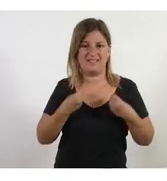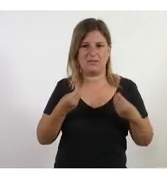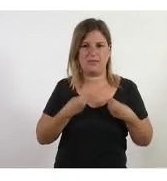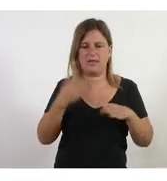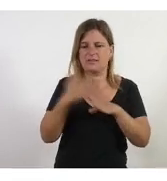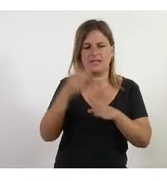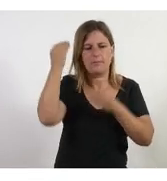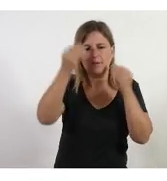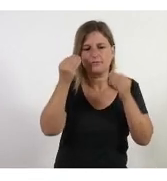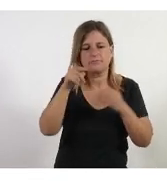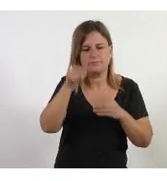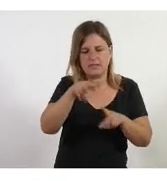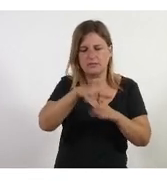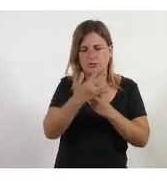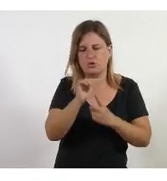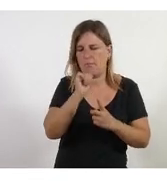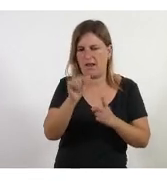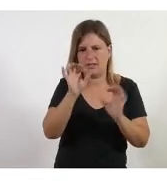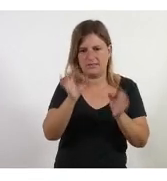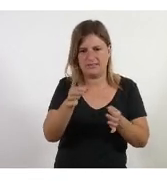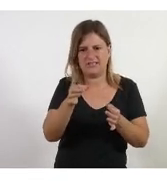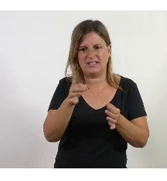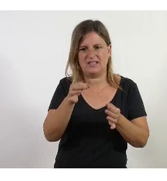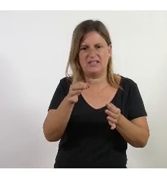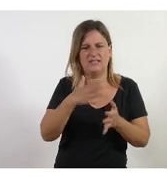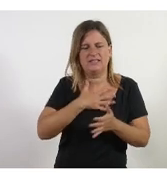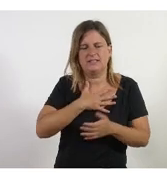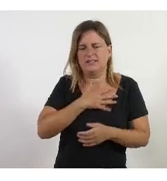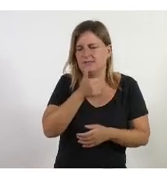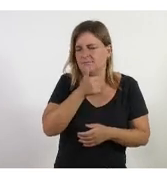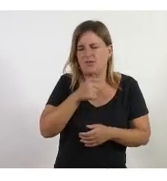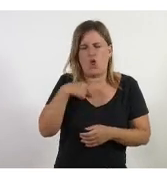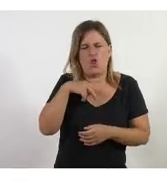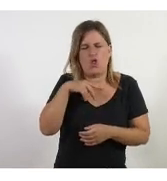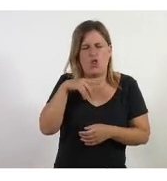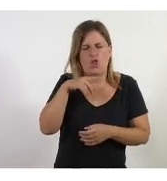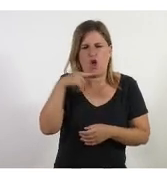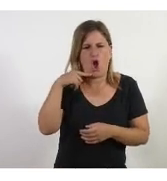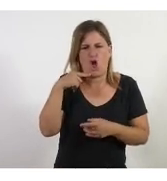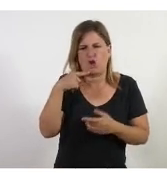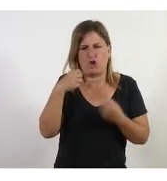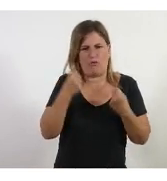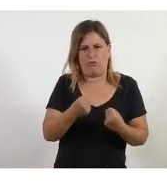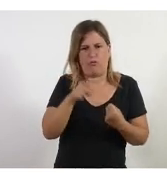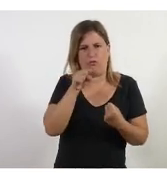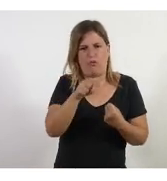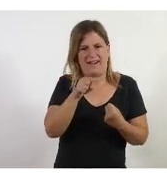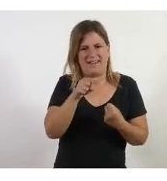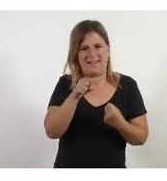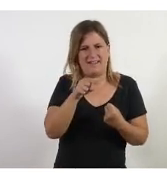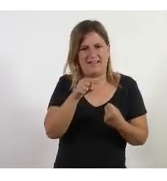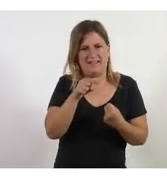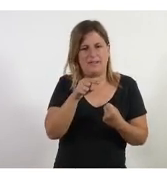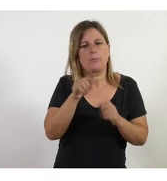No? De dir, d'acord, aquesta situació és insuportable, el que sento és insuportable. Tot i